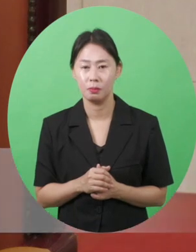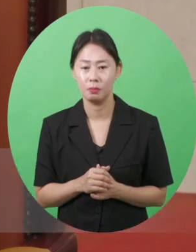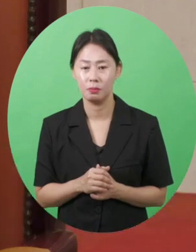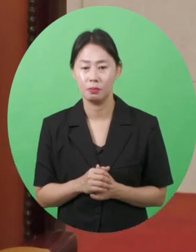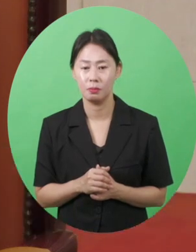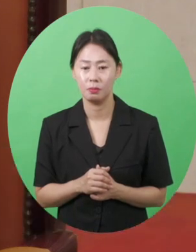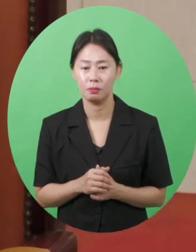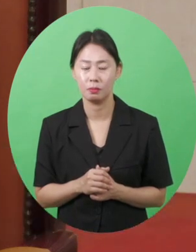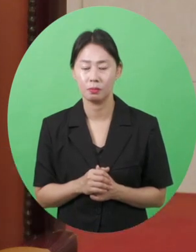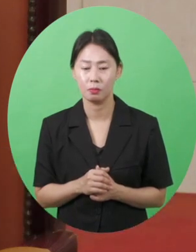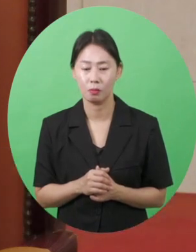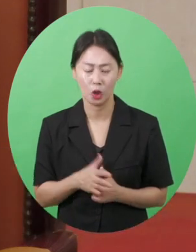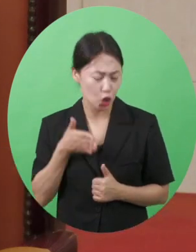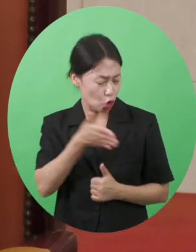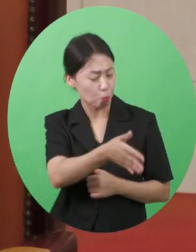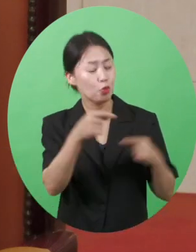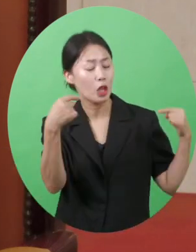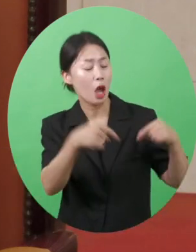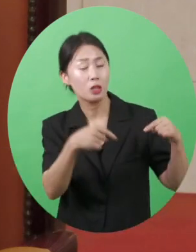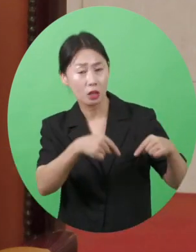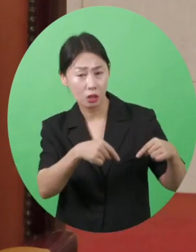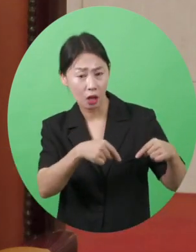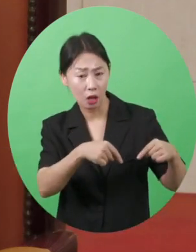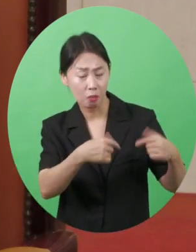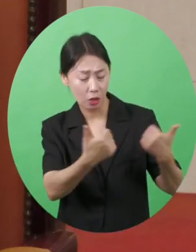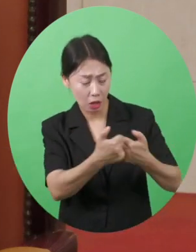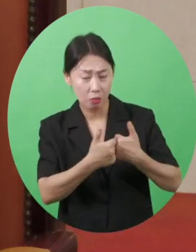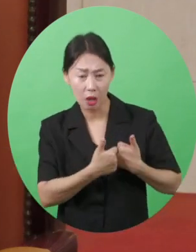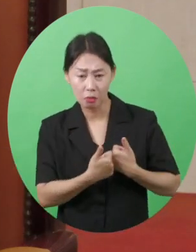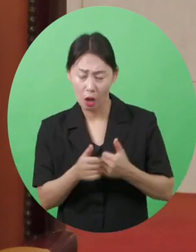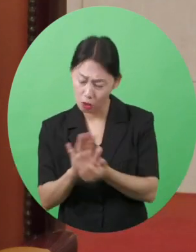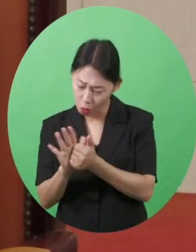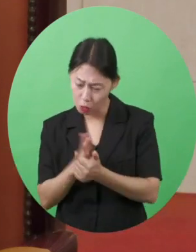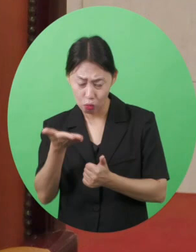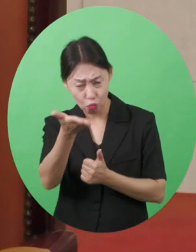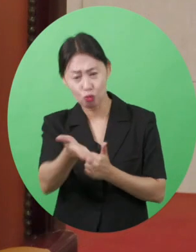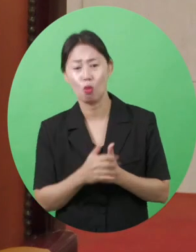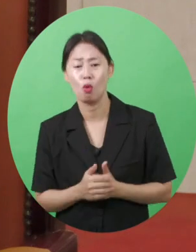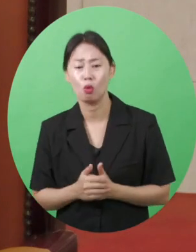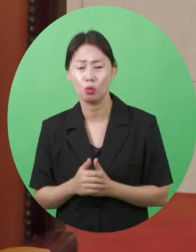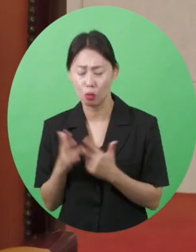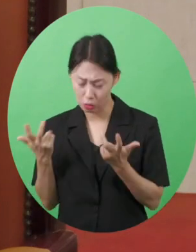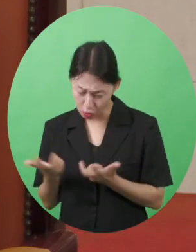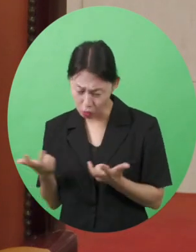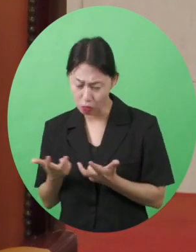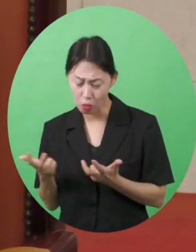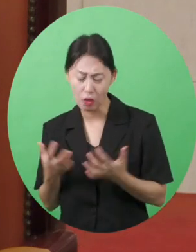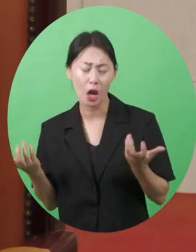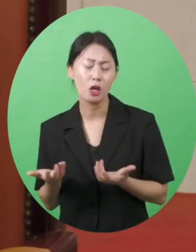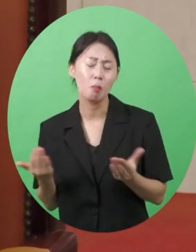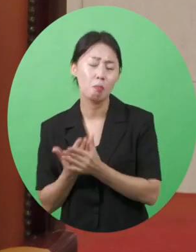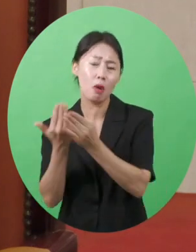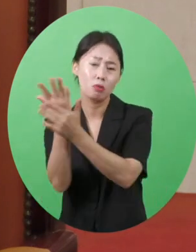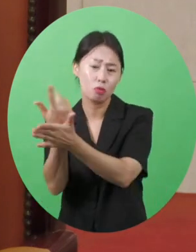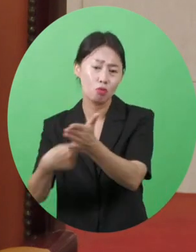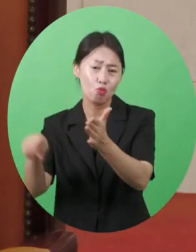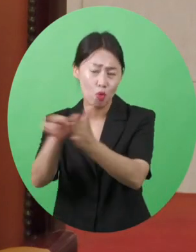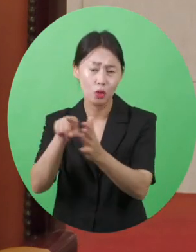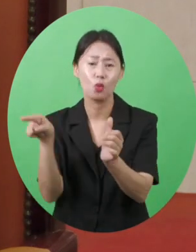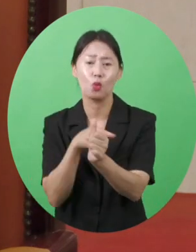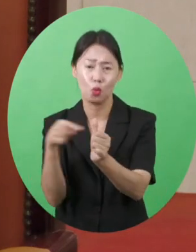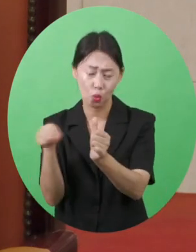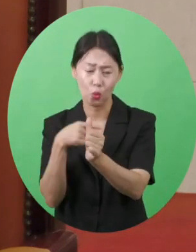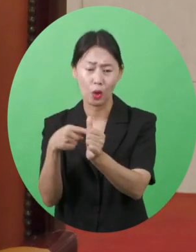있고요. 아까 전문 상담 그리고 서비스 제공 또 직원의 그 업무 능력 향상을 위한 교육이라든지 이런